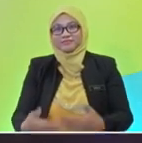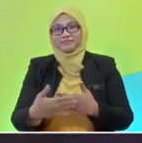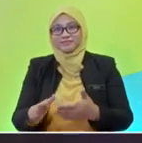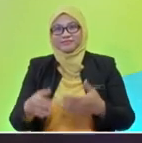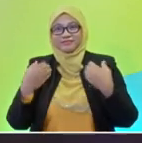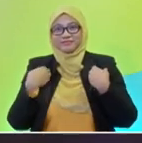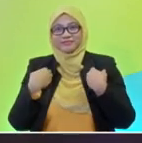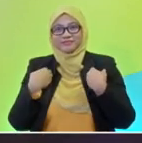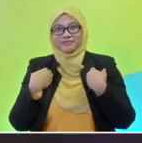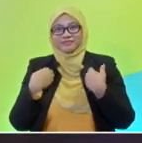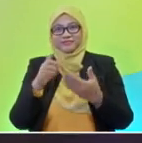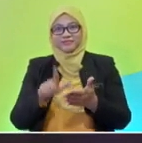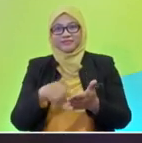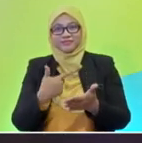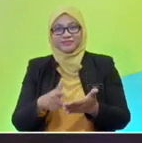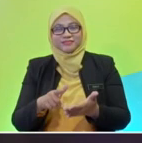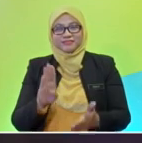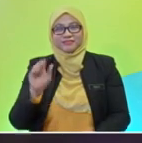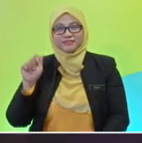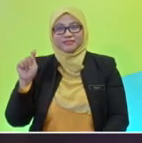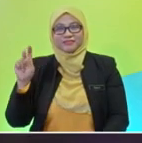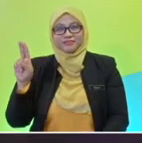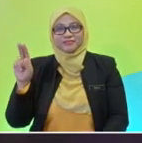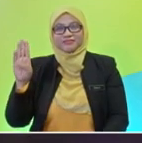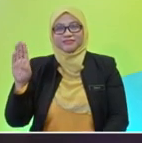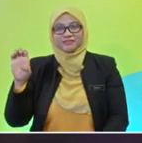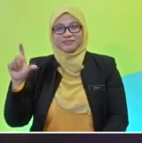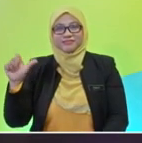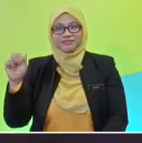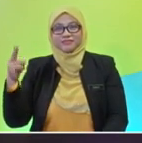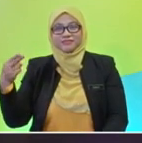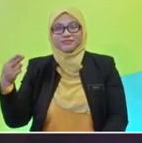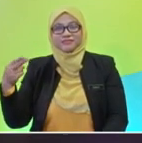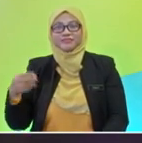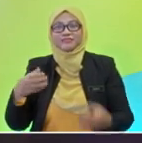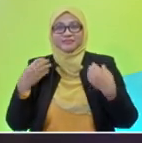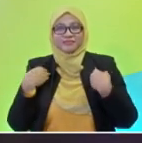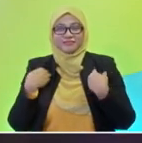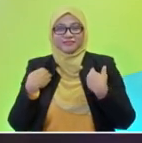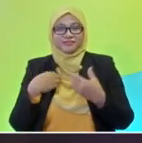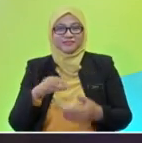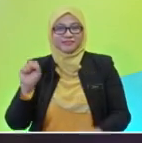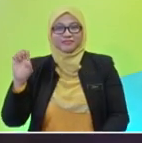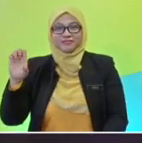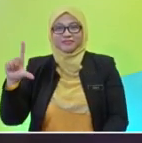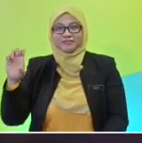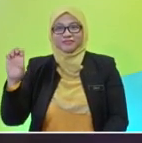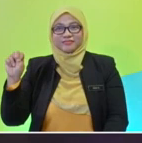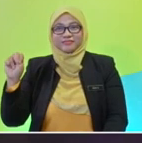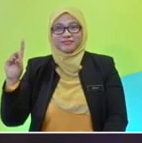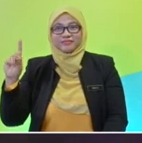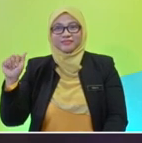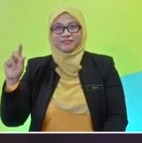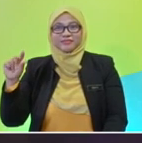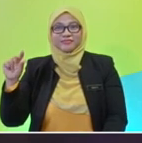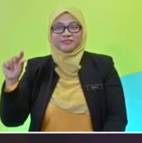juga irama batu belah. Selendang delima. Selendang batu belah, selendang delima. Ada macam-macam lagi. Ada